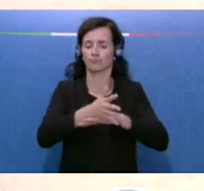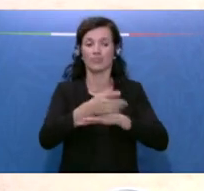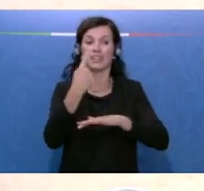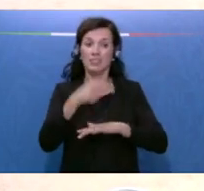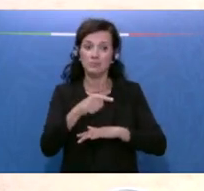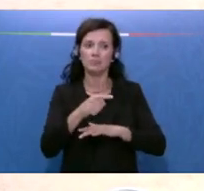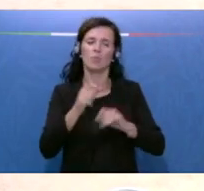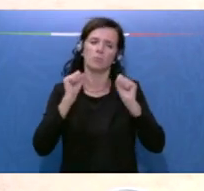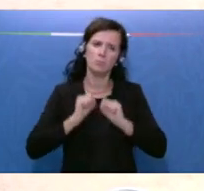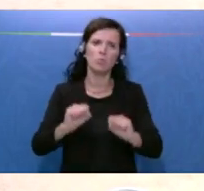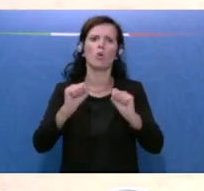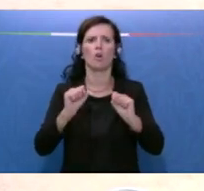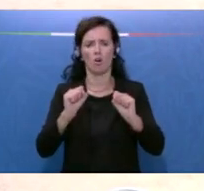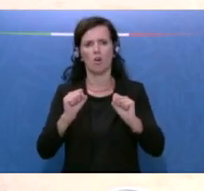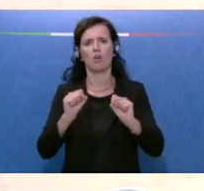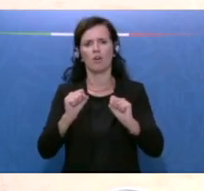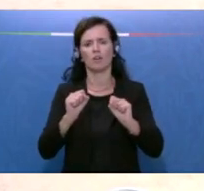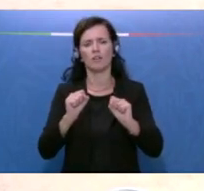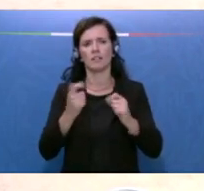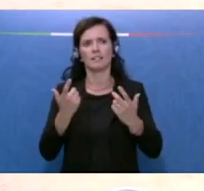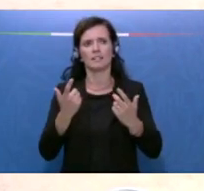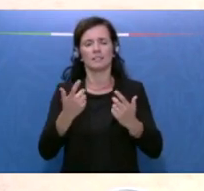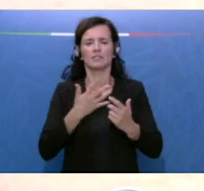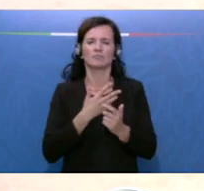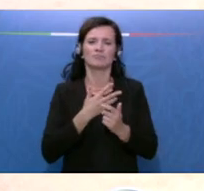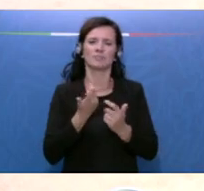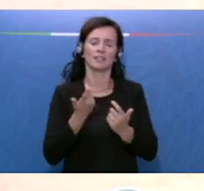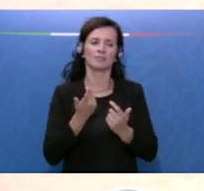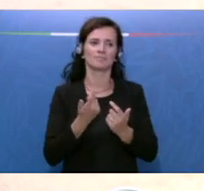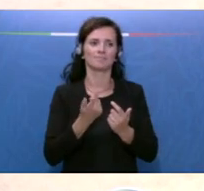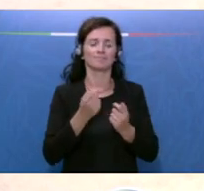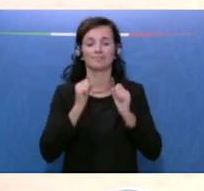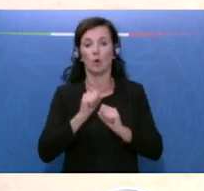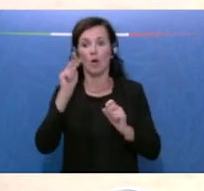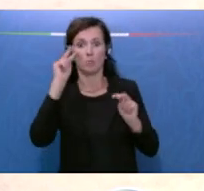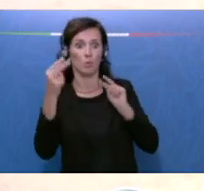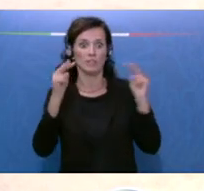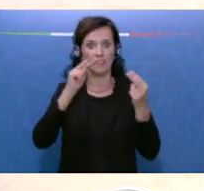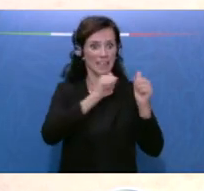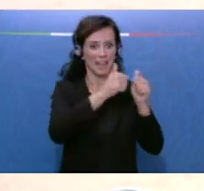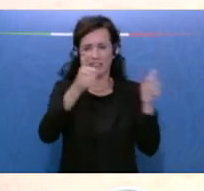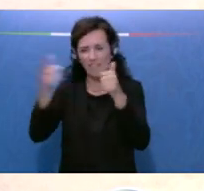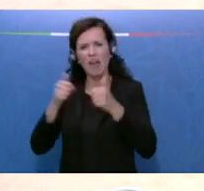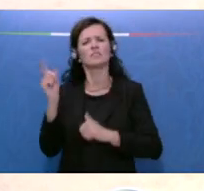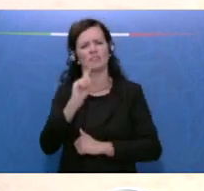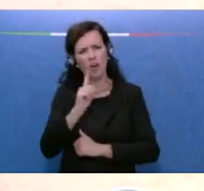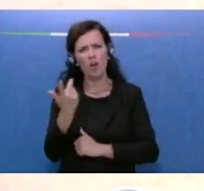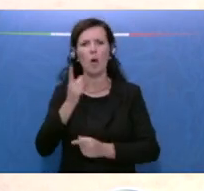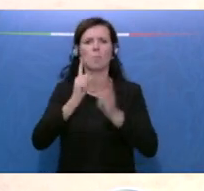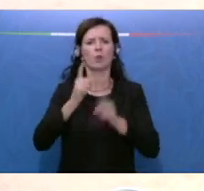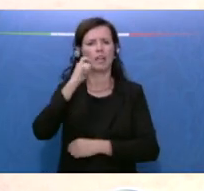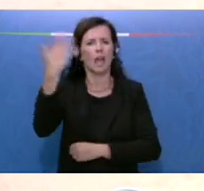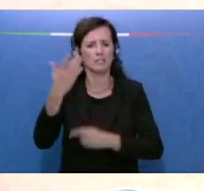quelle che sono le inevitabili differenze di veduta di politica estera di impegni